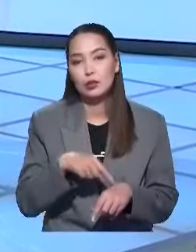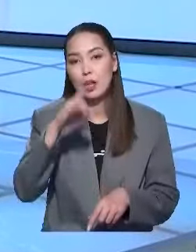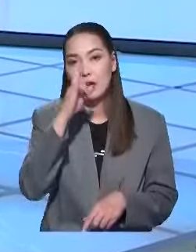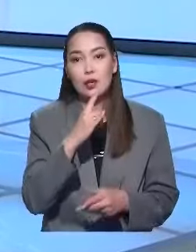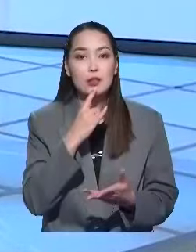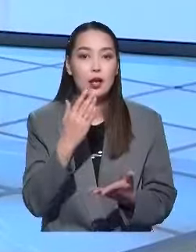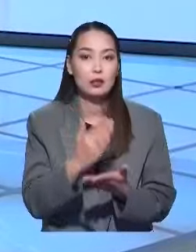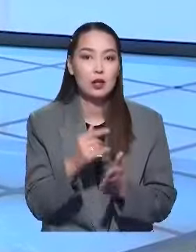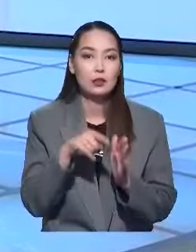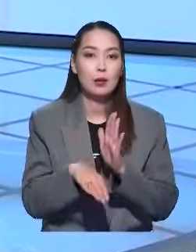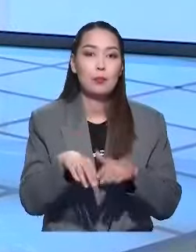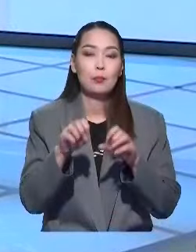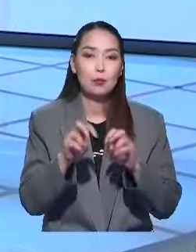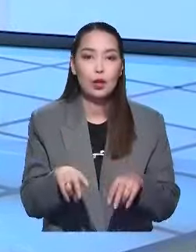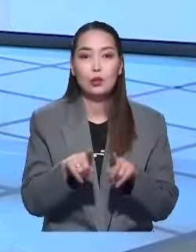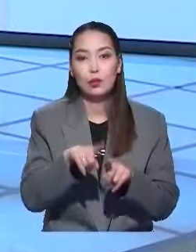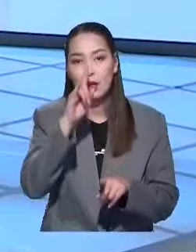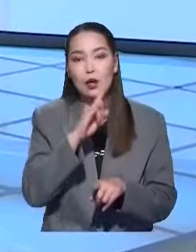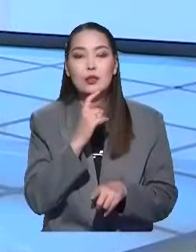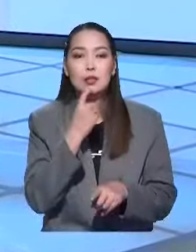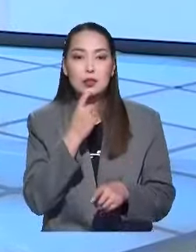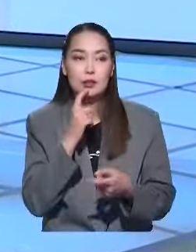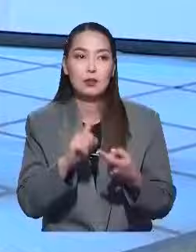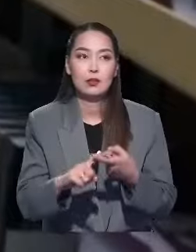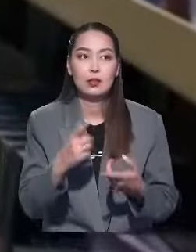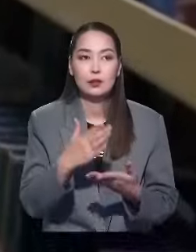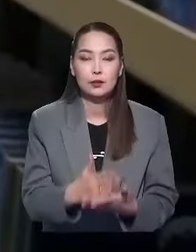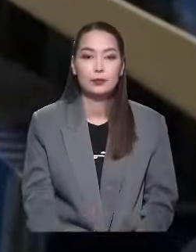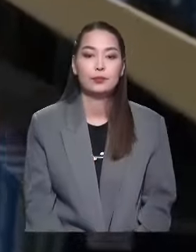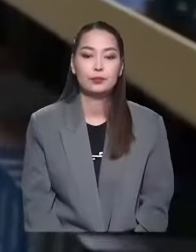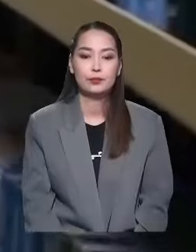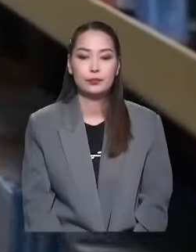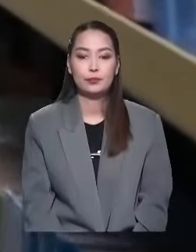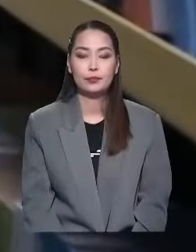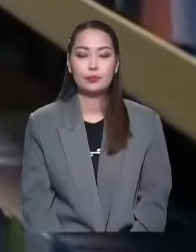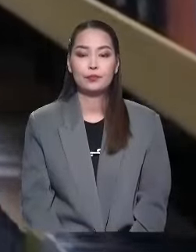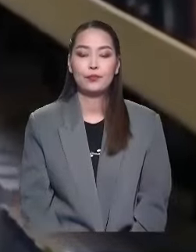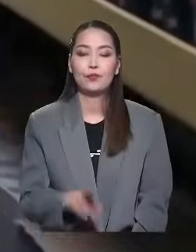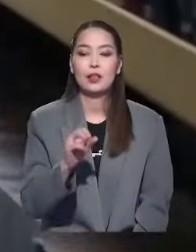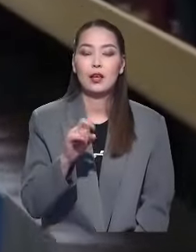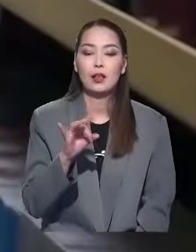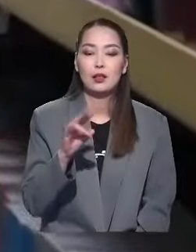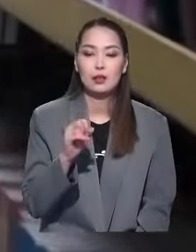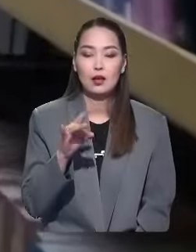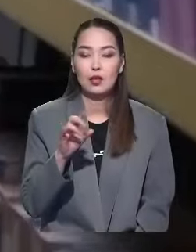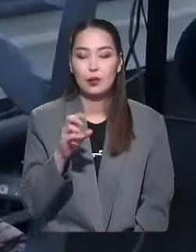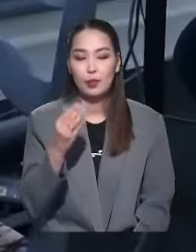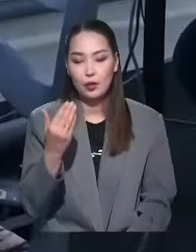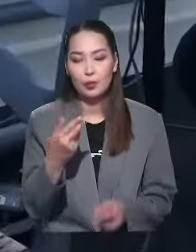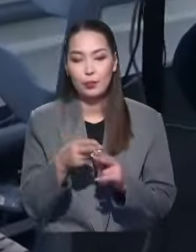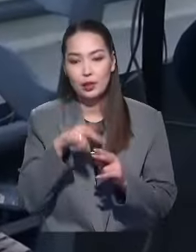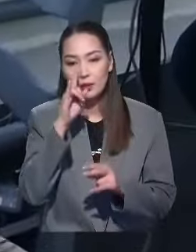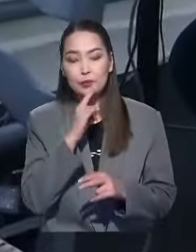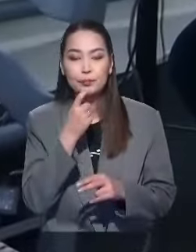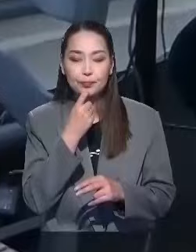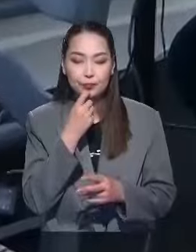Сол үшін де мамандығын да қазақ тілімен байланыстырыпты. Карина Рабе неміс ұлтының өкілі, қазақ тілін өз ана